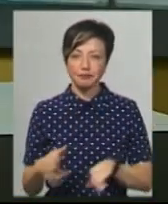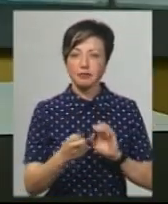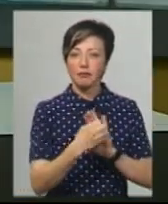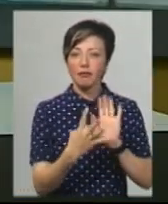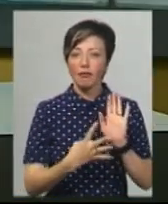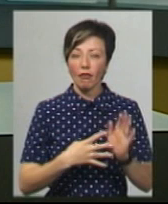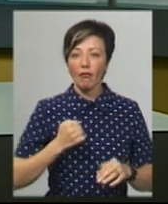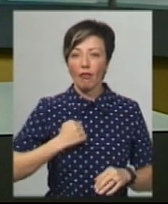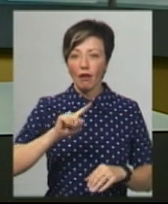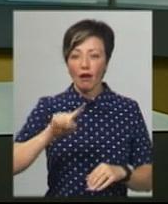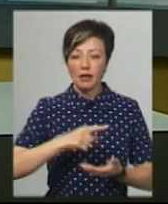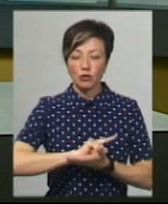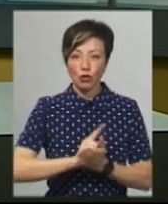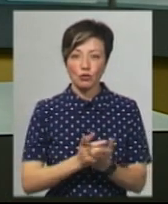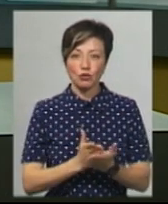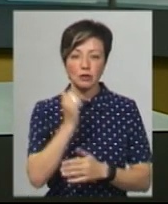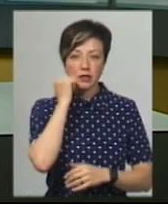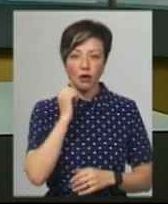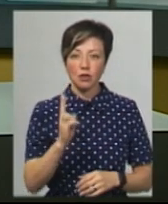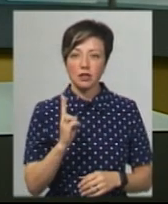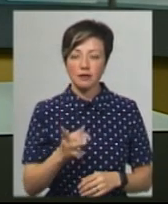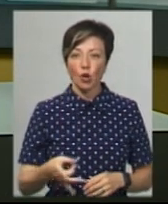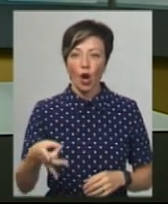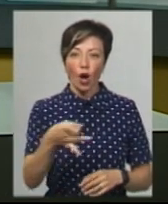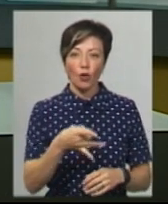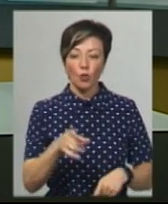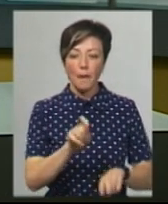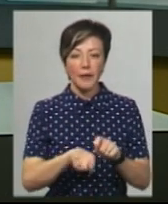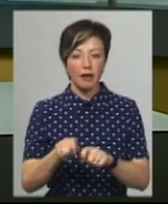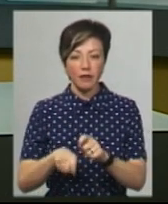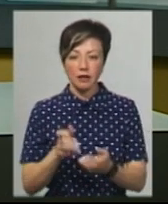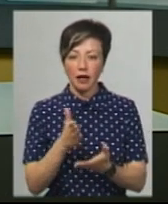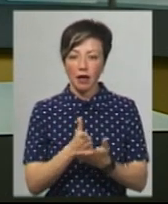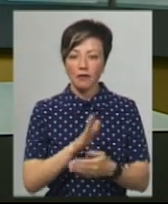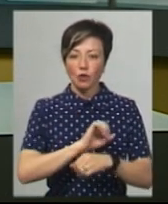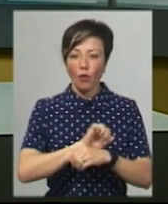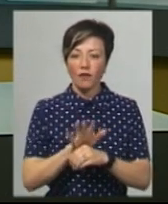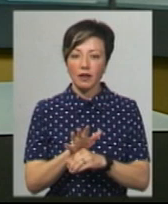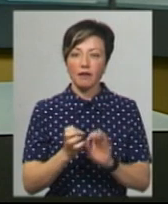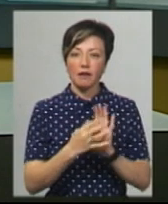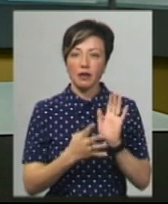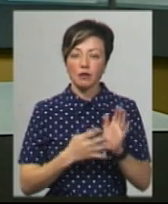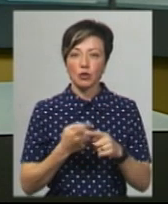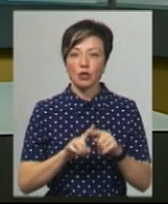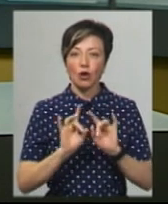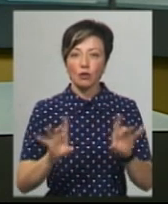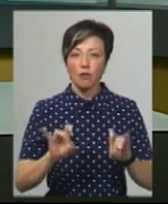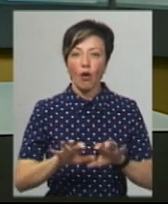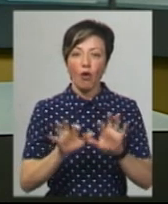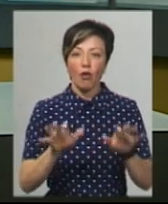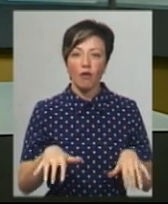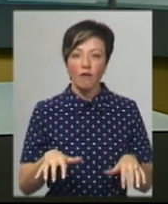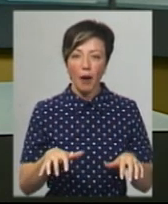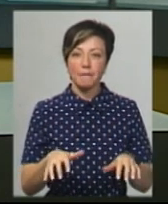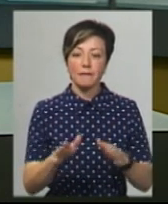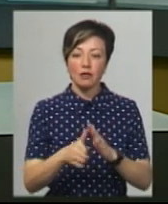19 призовників на строкову службу Староконстянтинівського району перевірили на наявність COVID-19. Про це розповів голова призовної